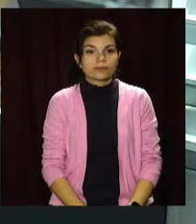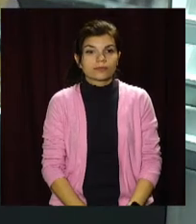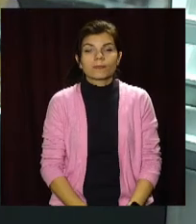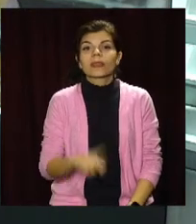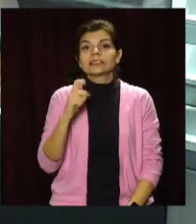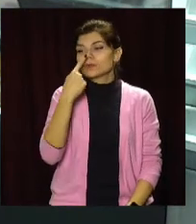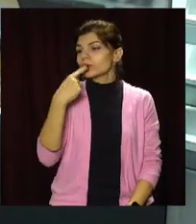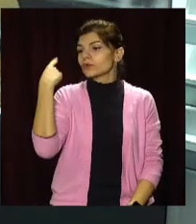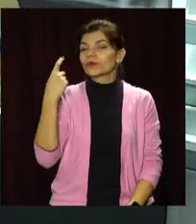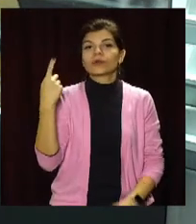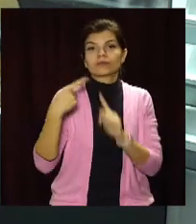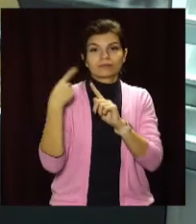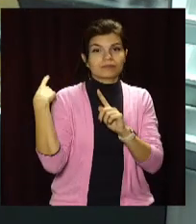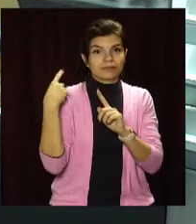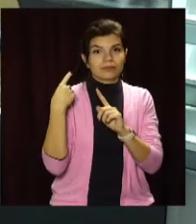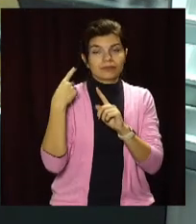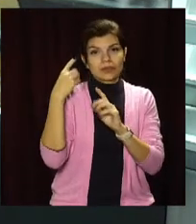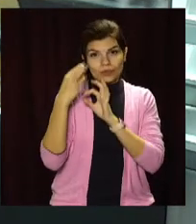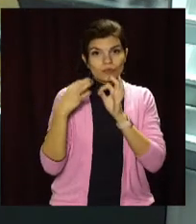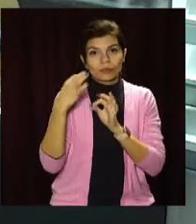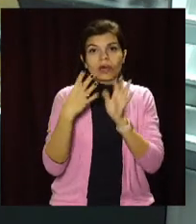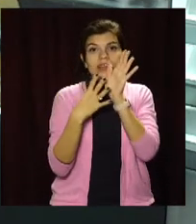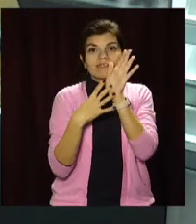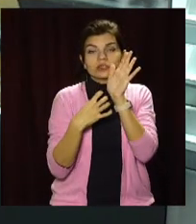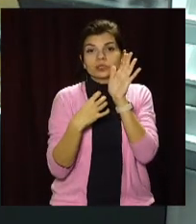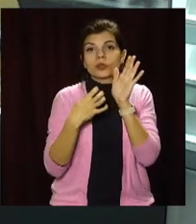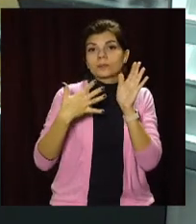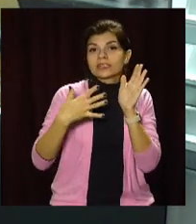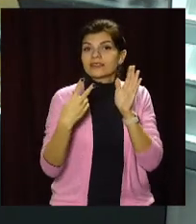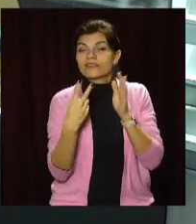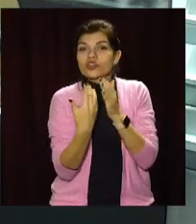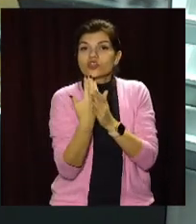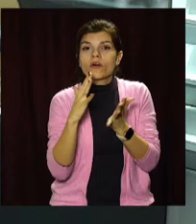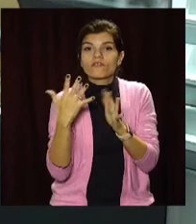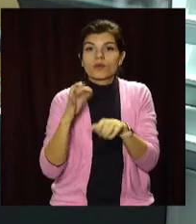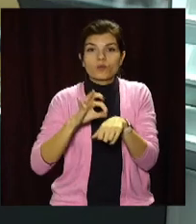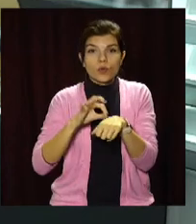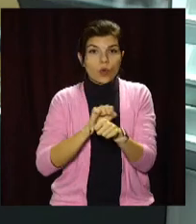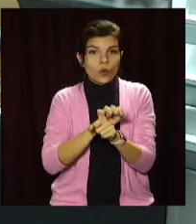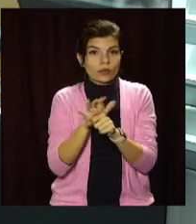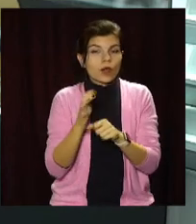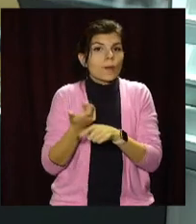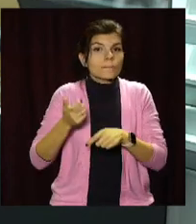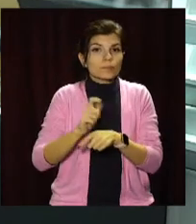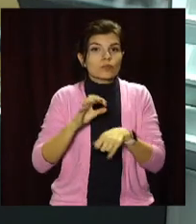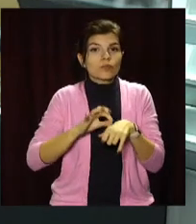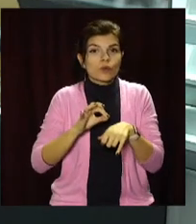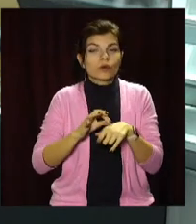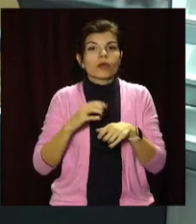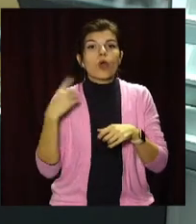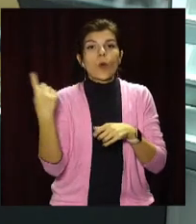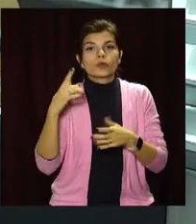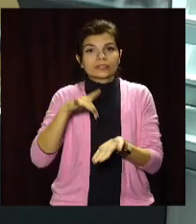За минулу добу на Дніпропетровщині виявили 952 нових випадки коронавірусу. Найбільше недужих в